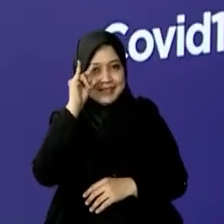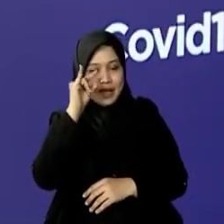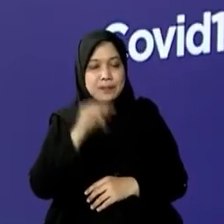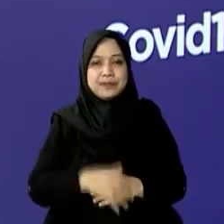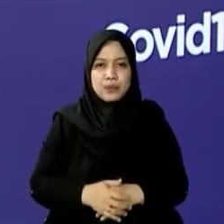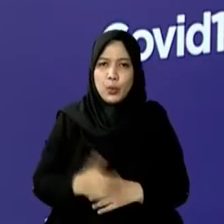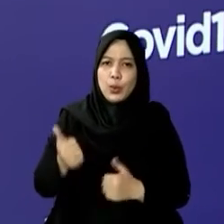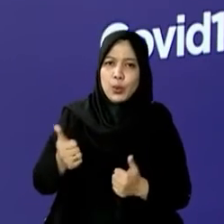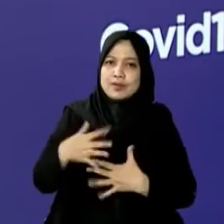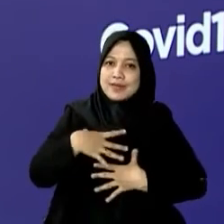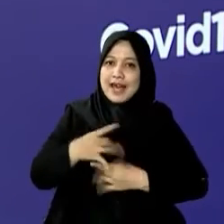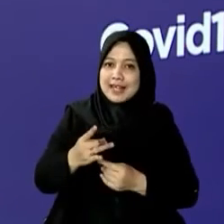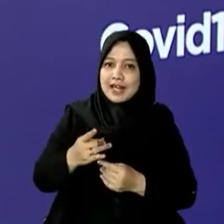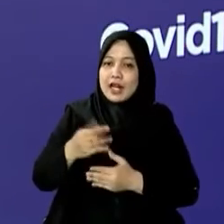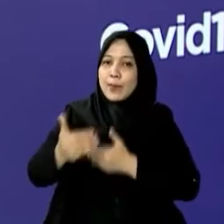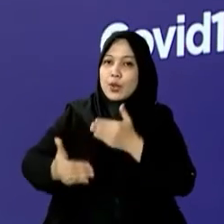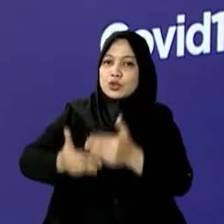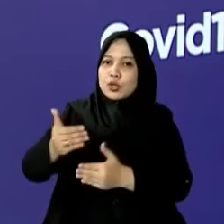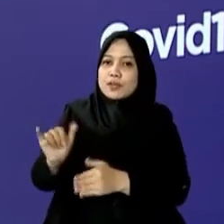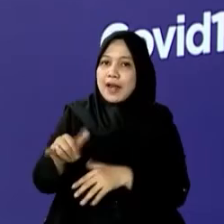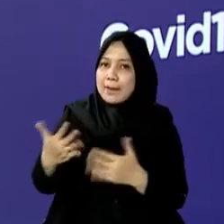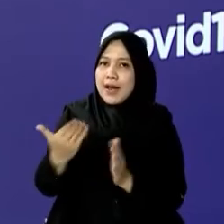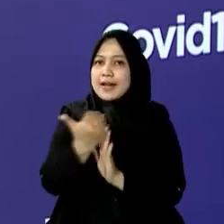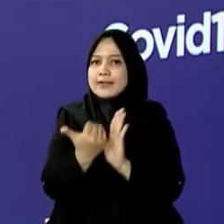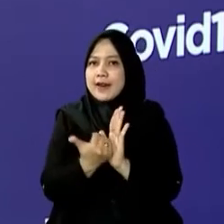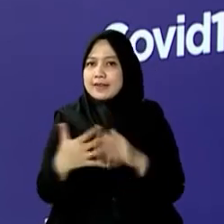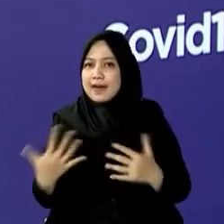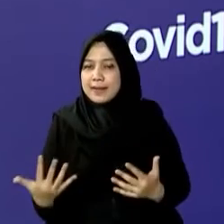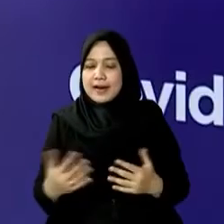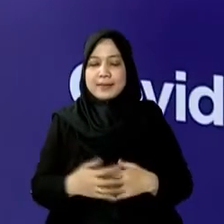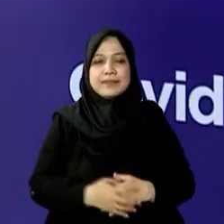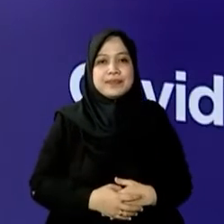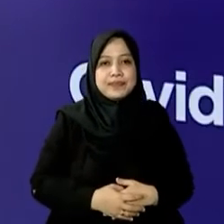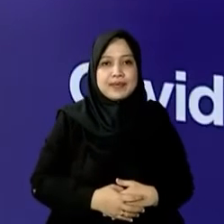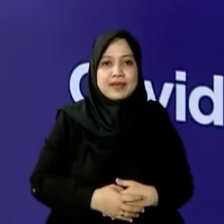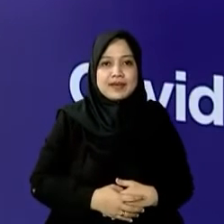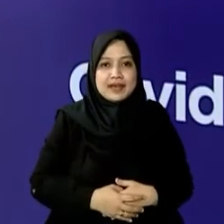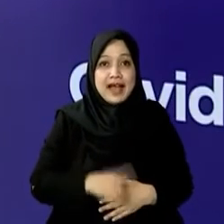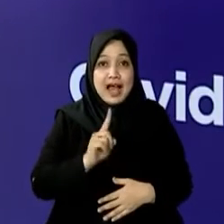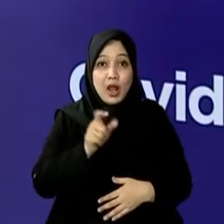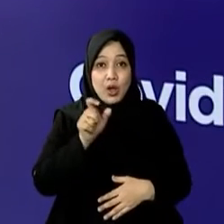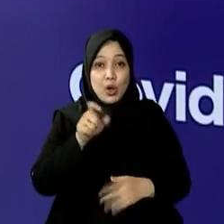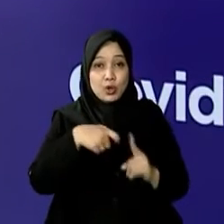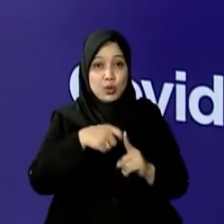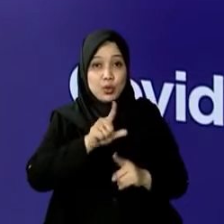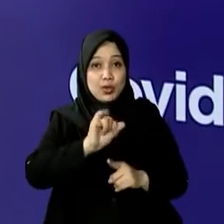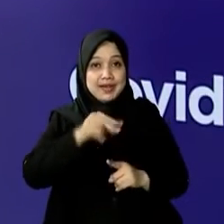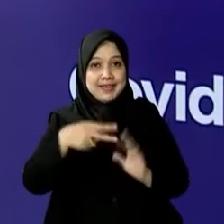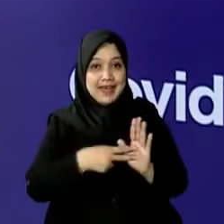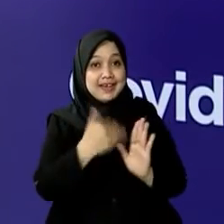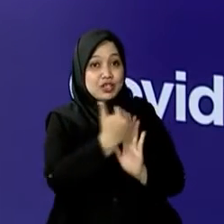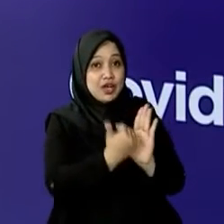tahapannya atau prosedurnya Seperti apa dan apa saja syaratnya syarat untuk yang kliennya ya sebenarnya